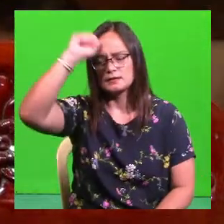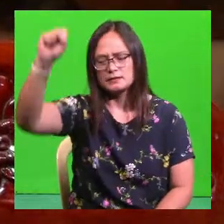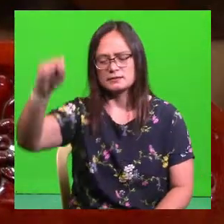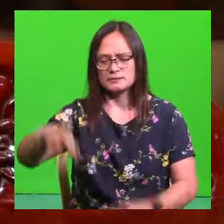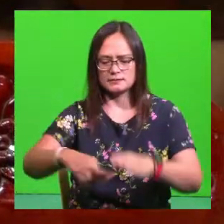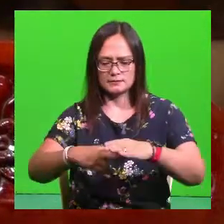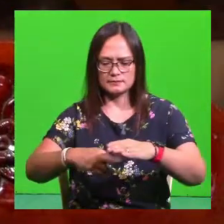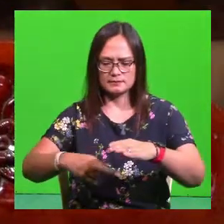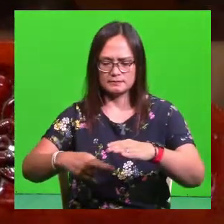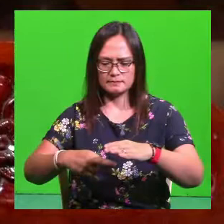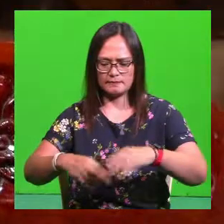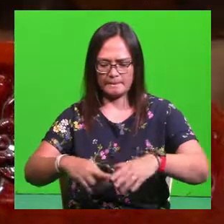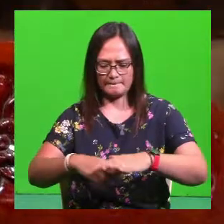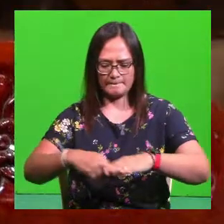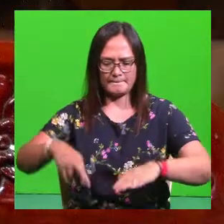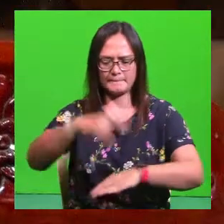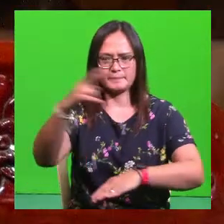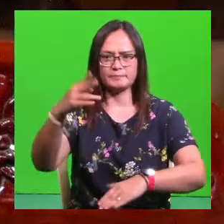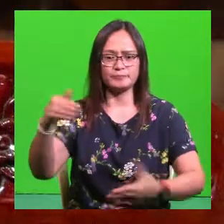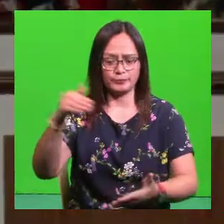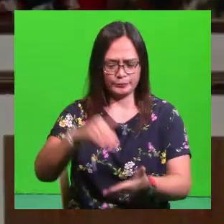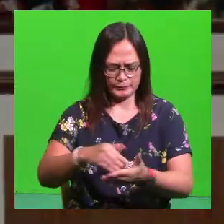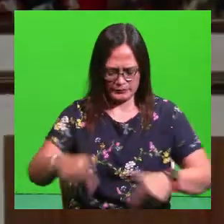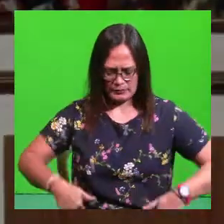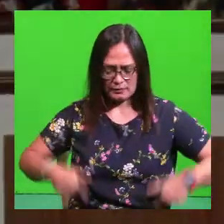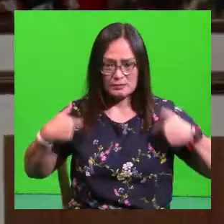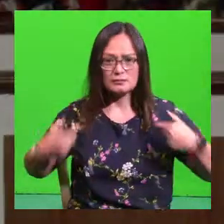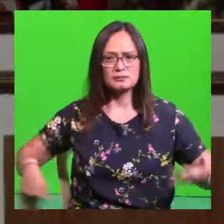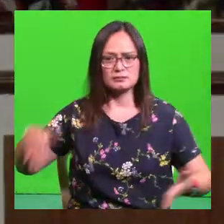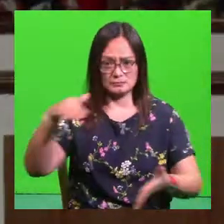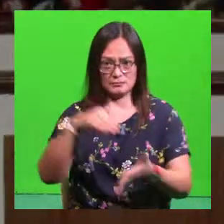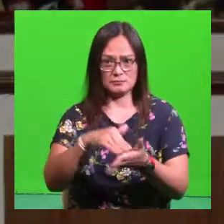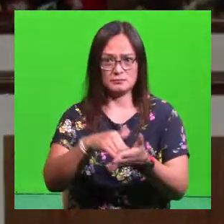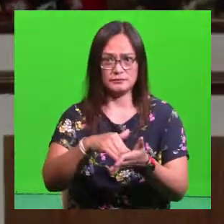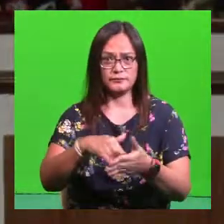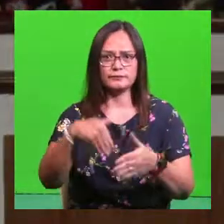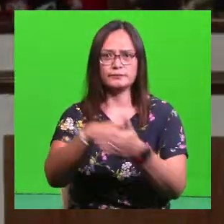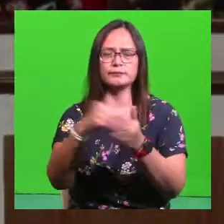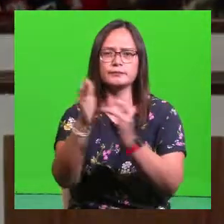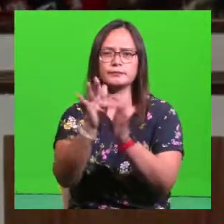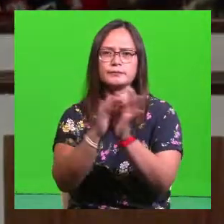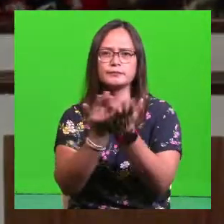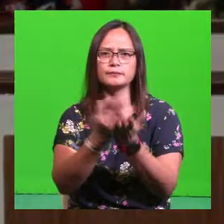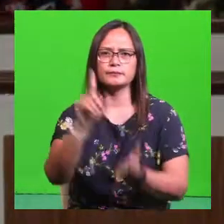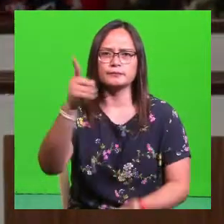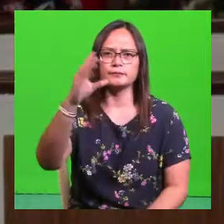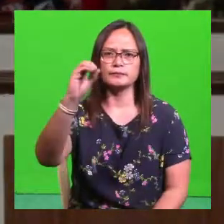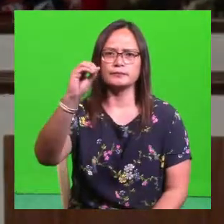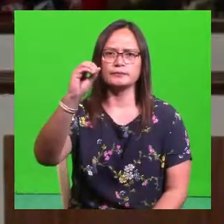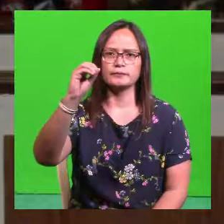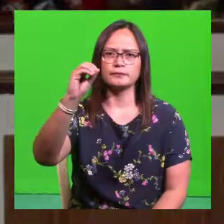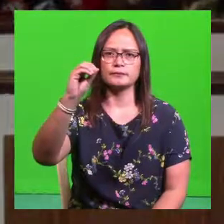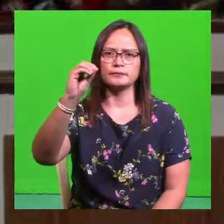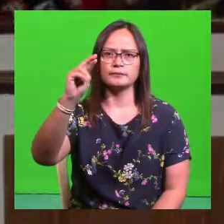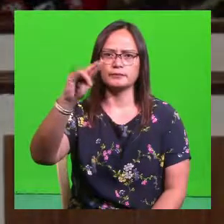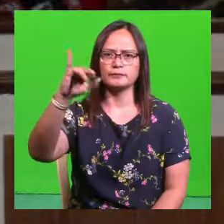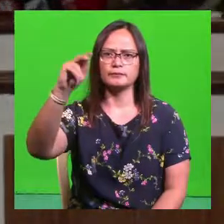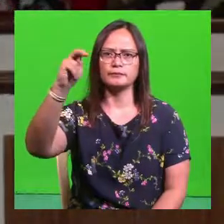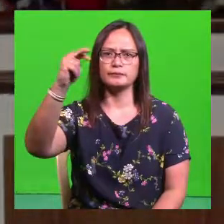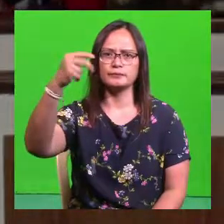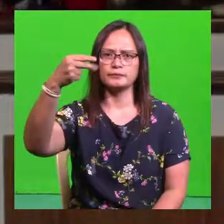Sa 1 Corinthians chapter 15 ay binabahagi sa atin ni Apostle Pablo that